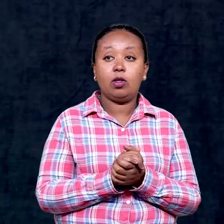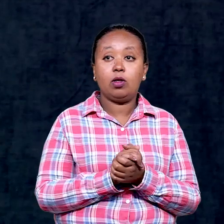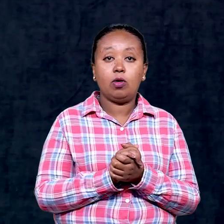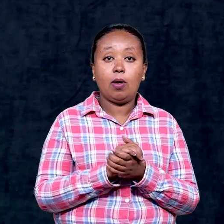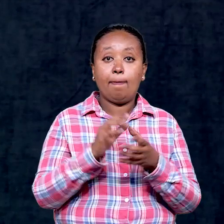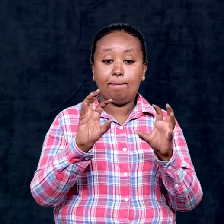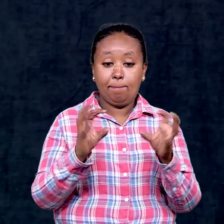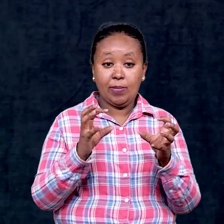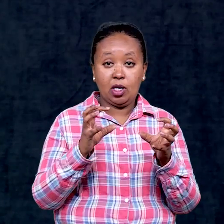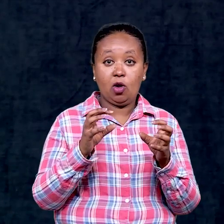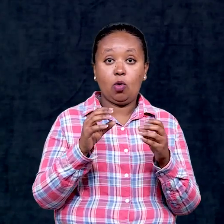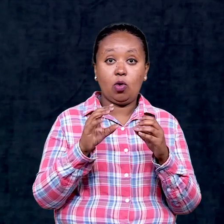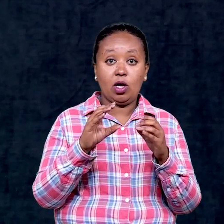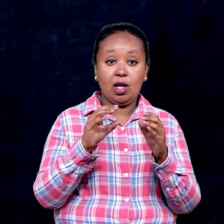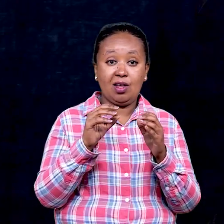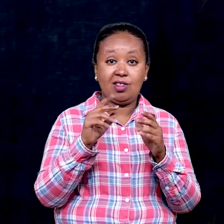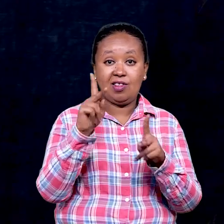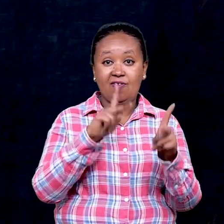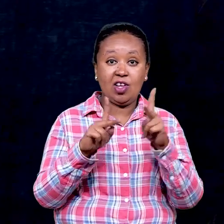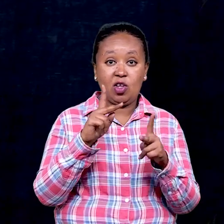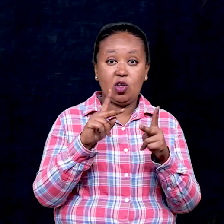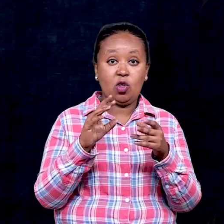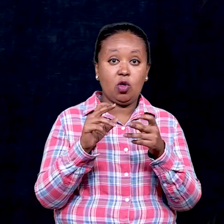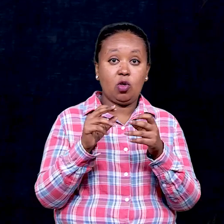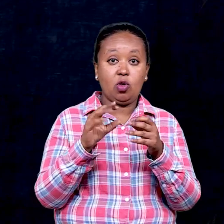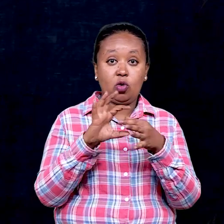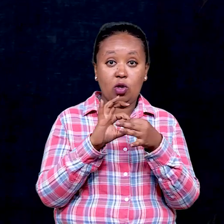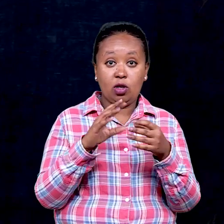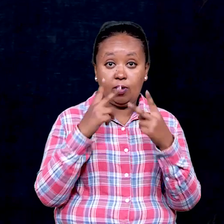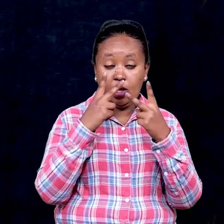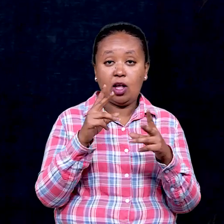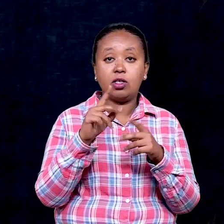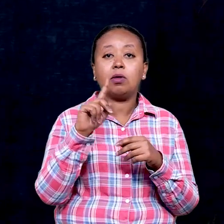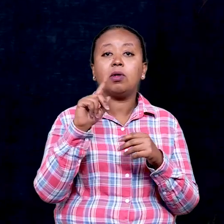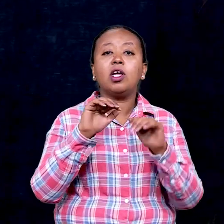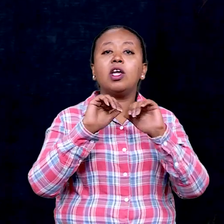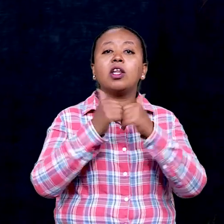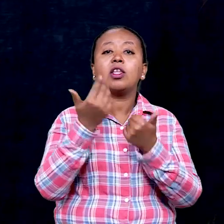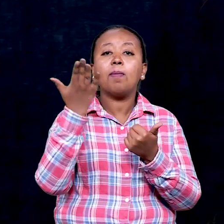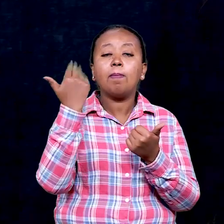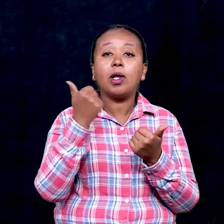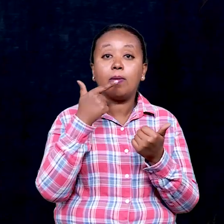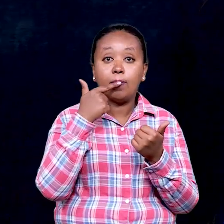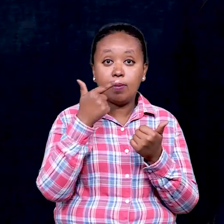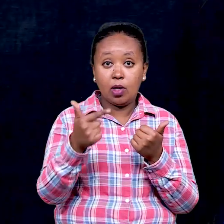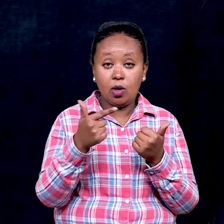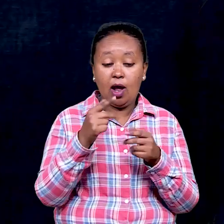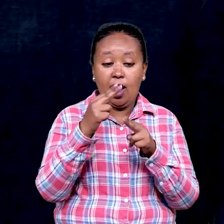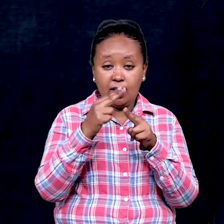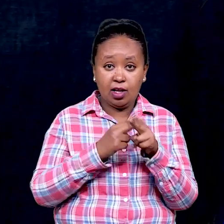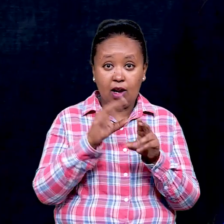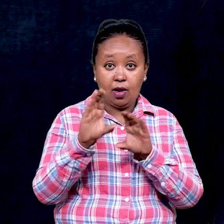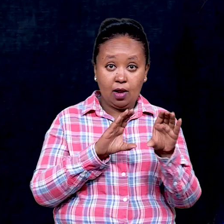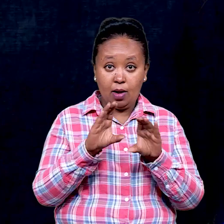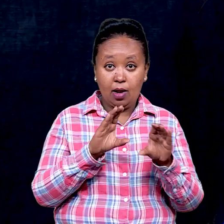ሚዲያው ከሲቪክ ሶሳይቲ አንጻርም እንዴት ነበረ የሚለው ላይ እንደው አጠር አድርጌ